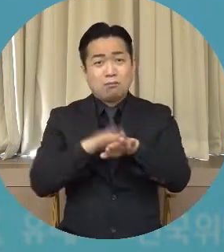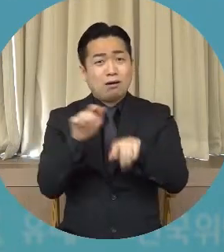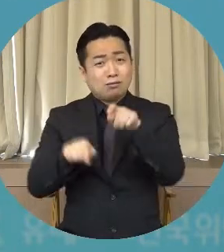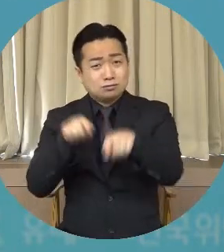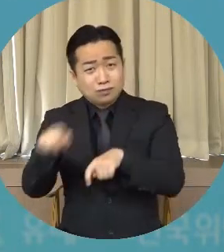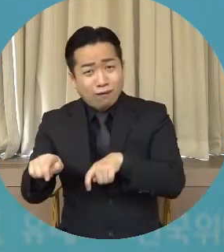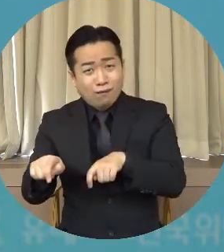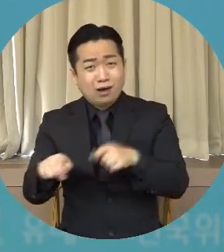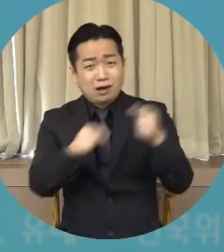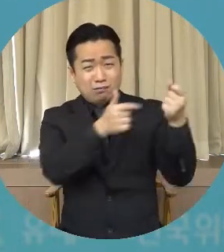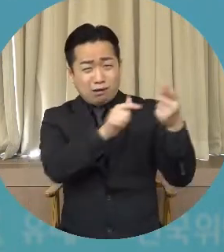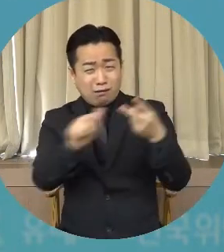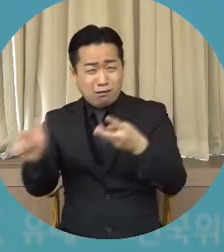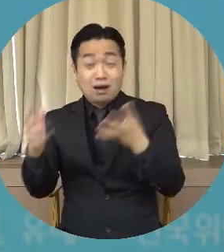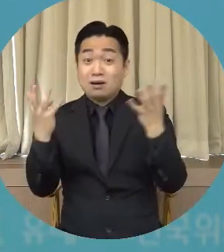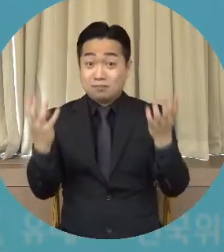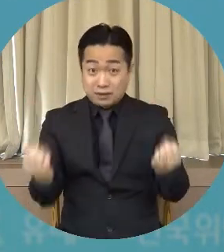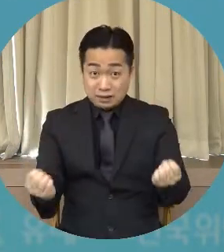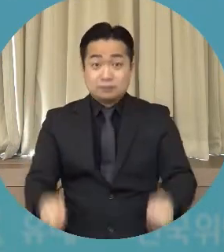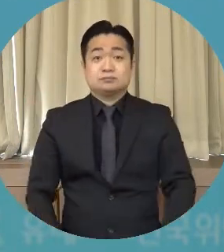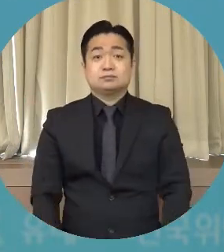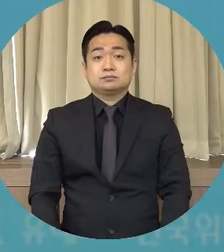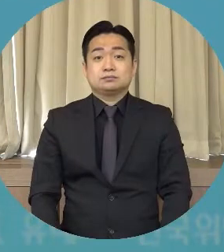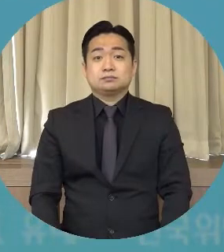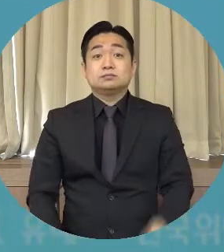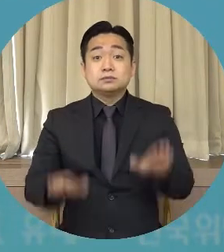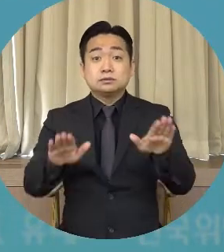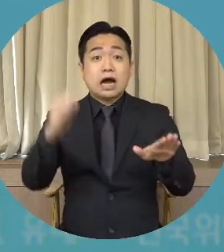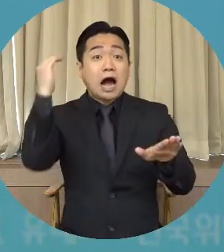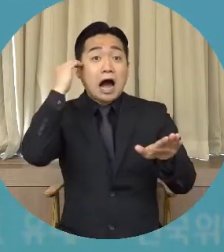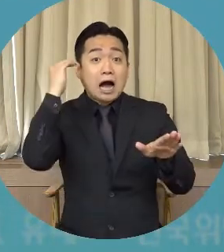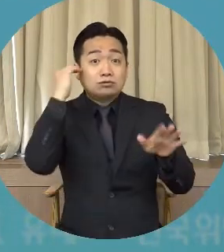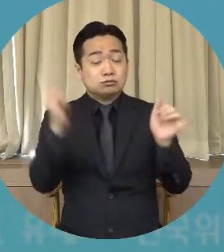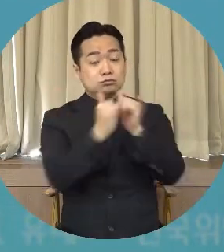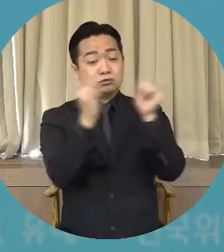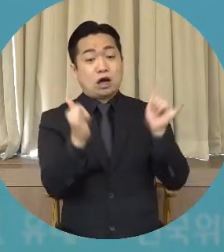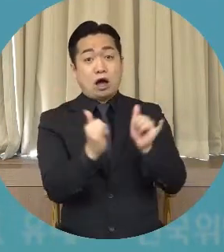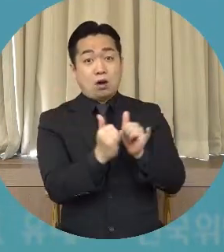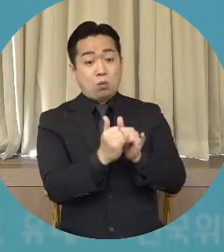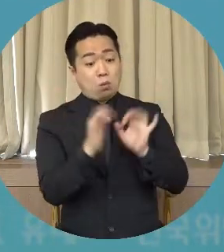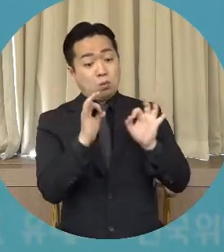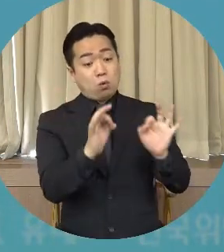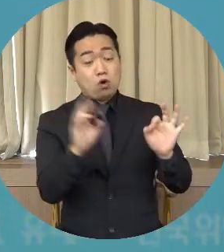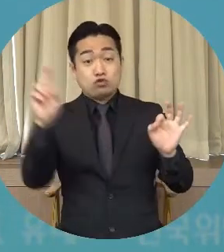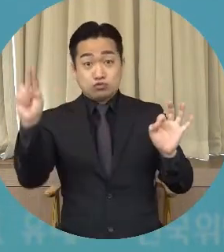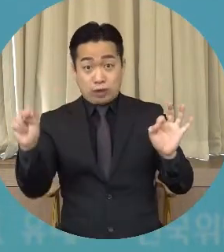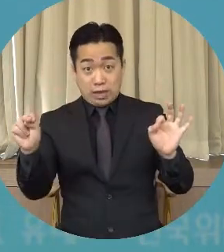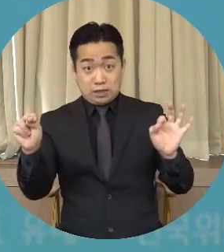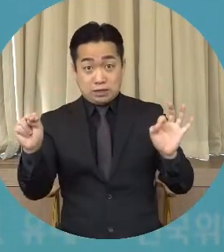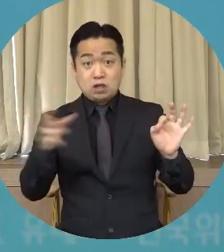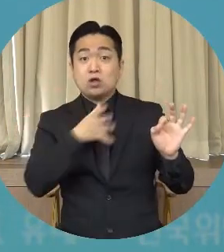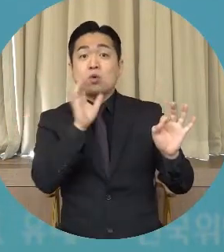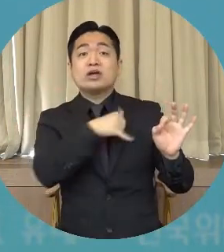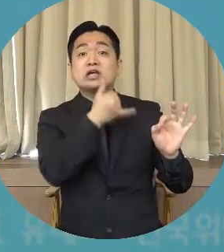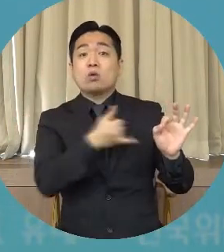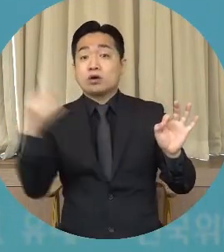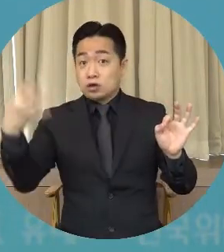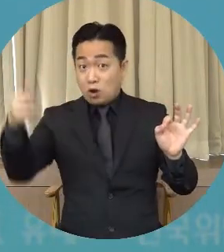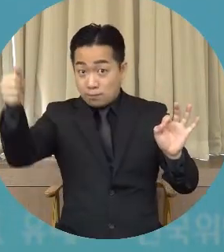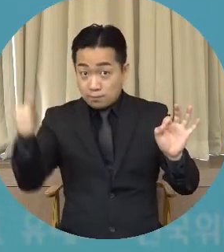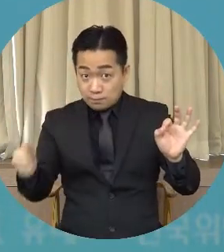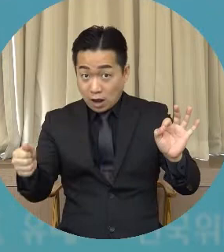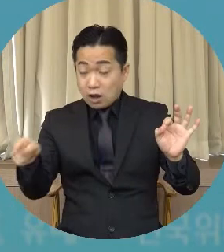거를 많이 해왔지만 실제로 한국 사회에서 유엔의 노인인권 협약의 중요성에